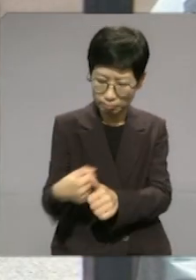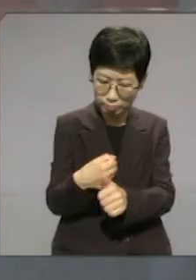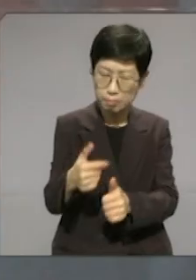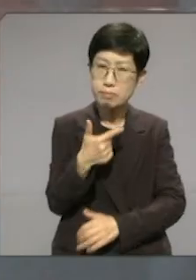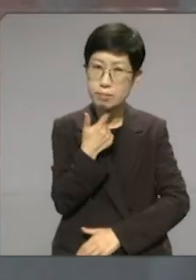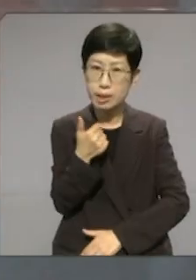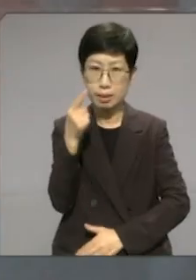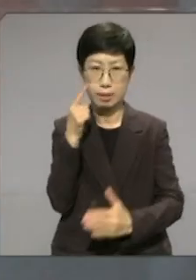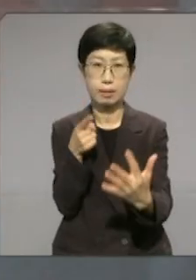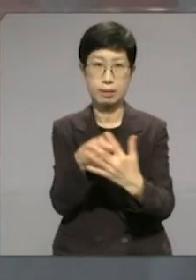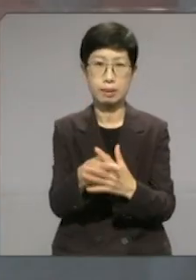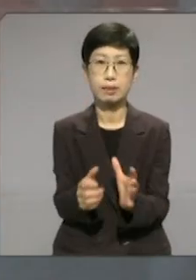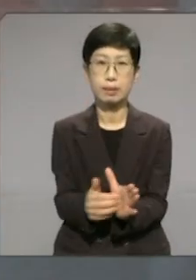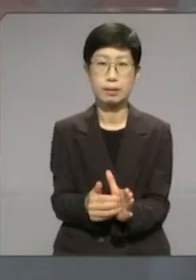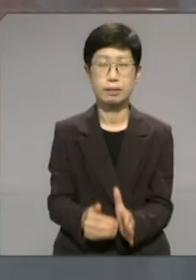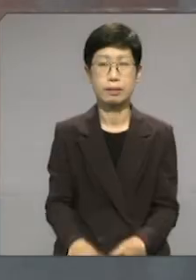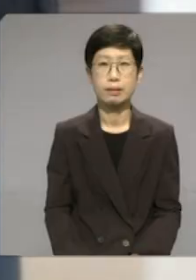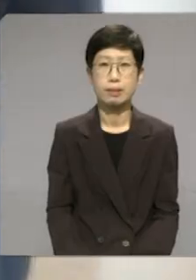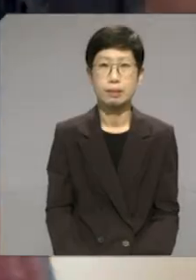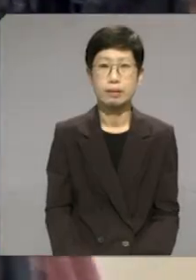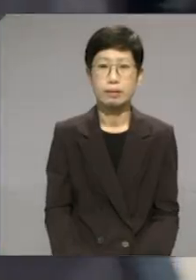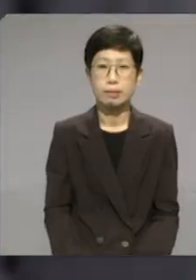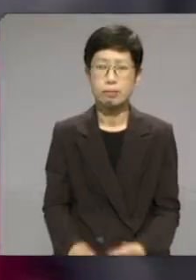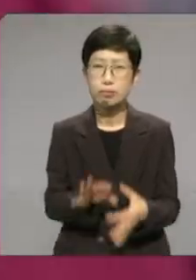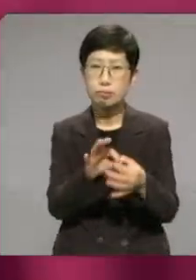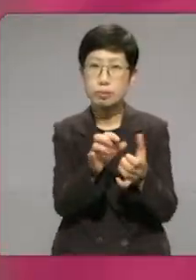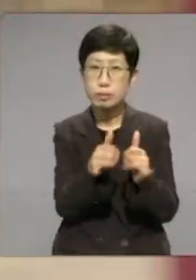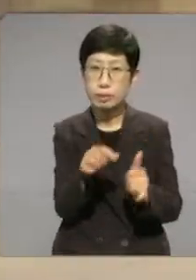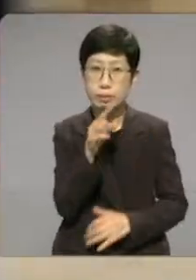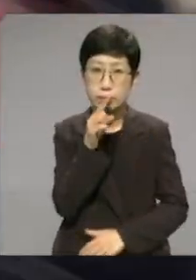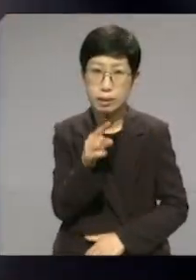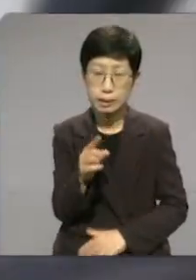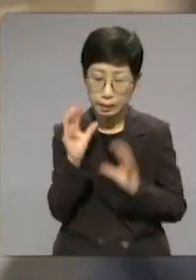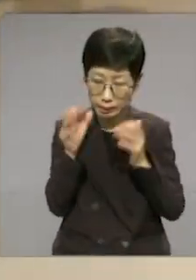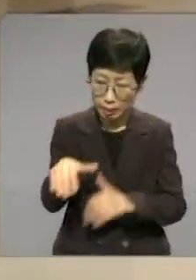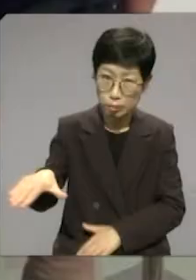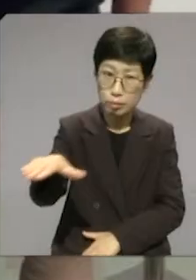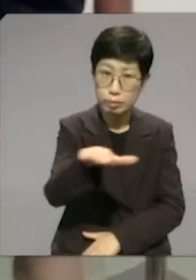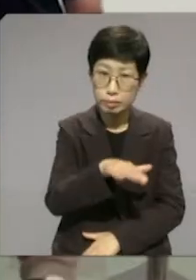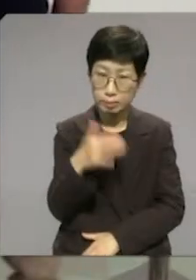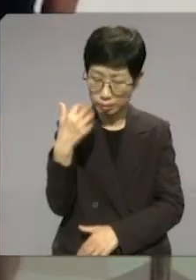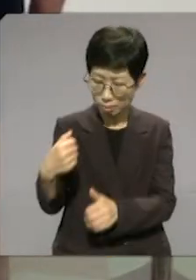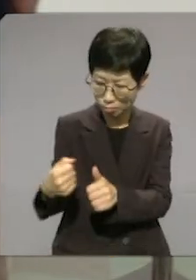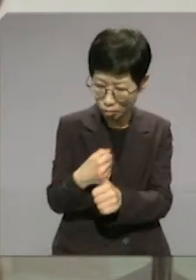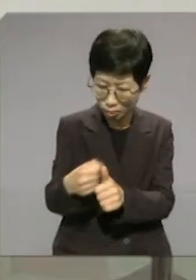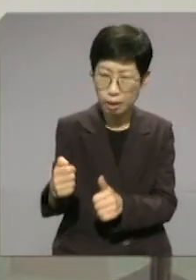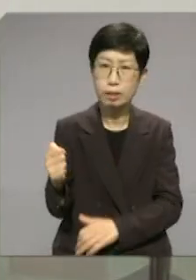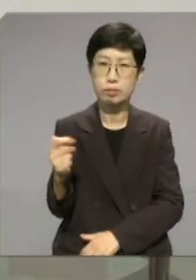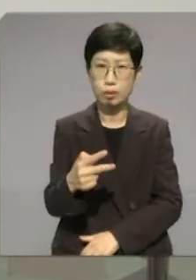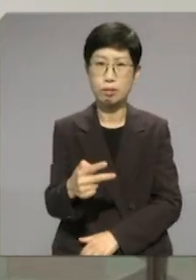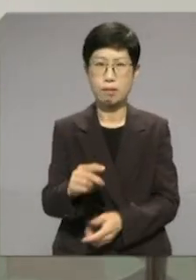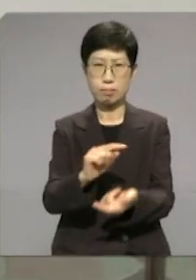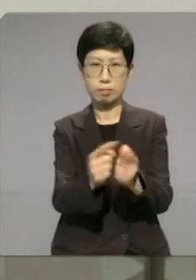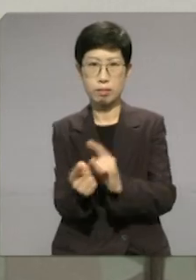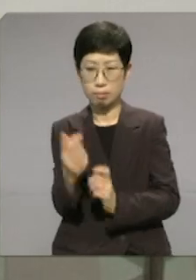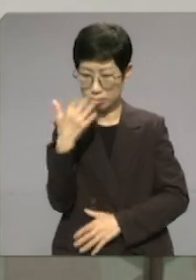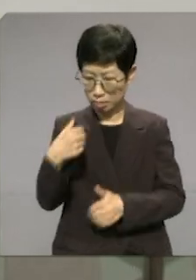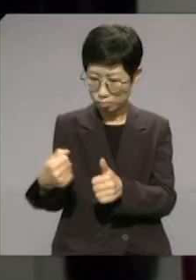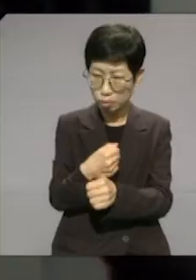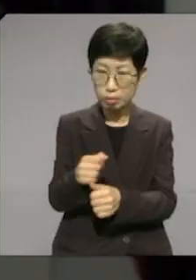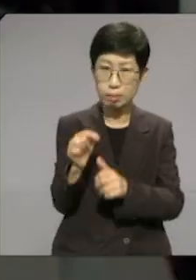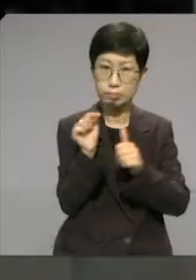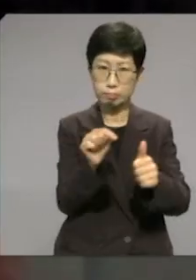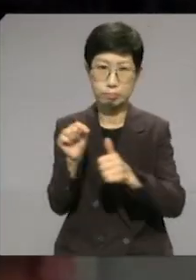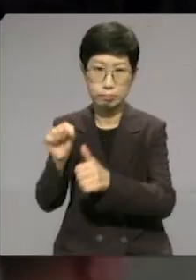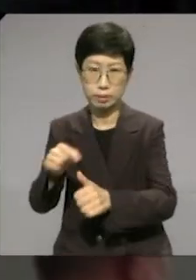것으로 파악됐습니다. 시설 관계자들은 아동들에게 성폭행을 비롯한 성적 학대와 서로 성폭력을 하도록